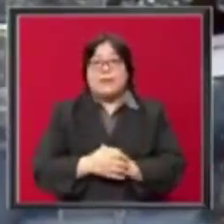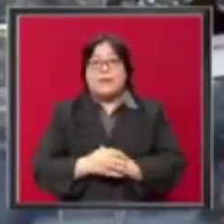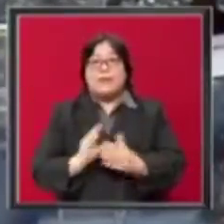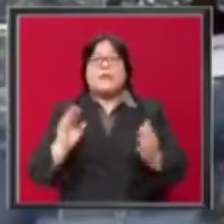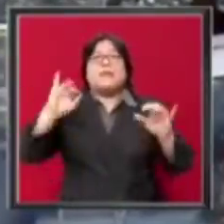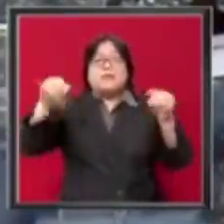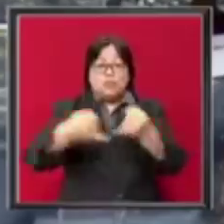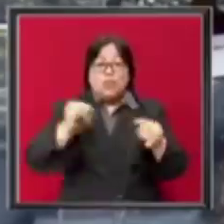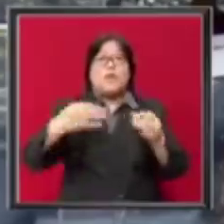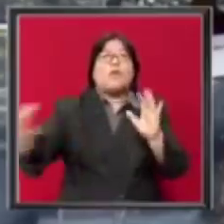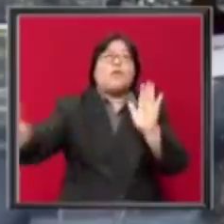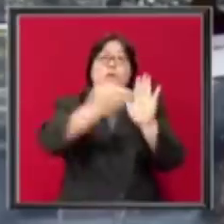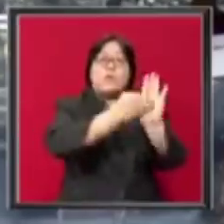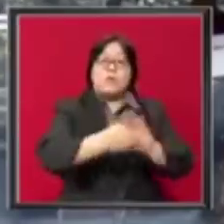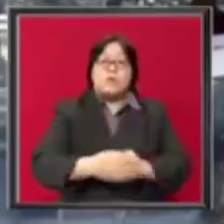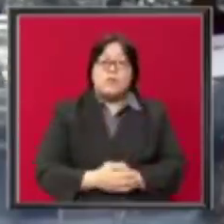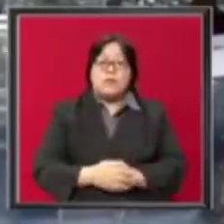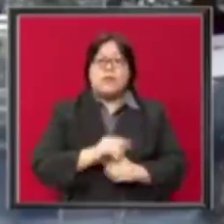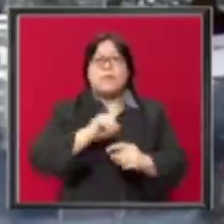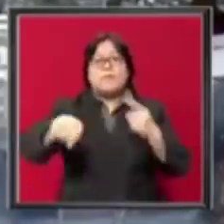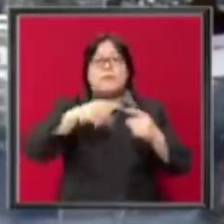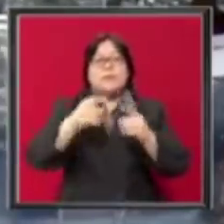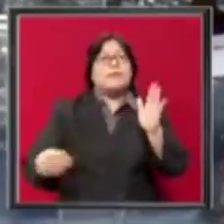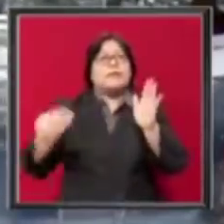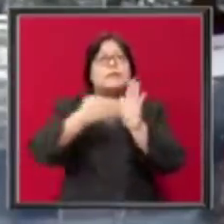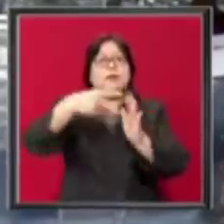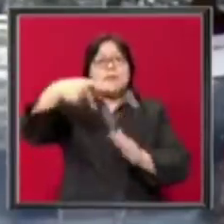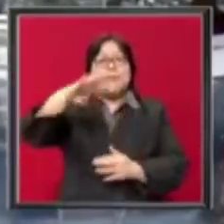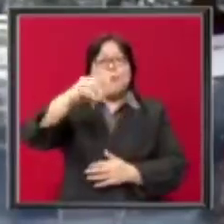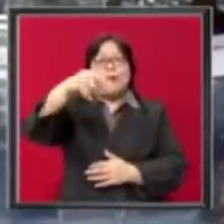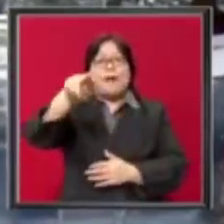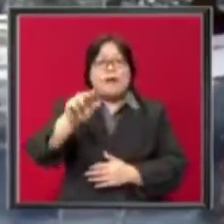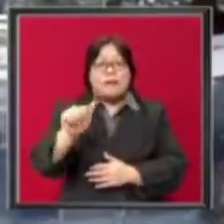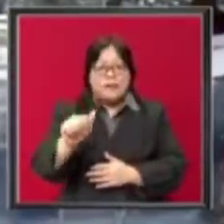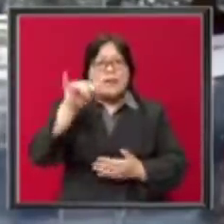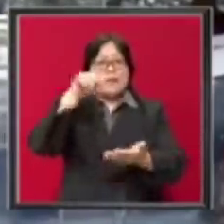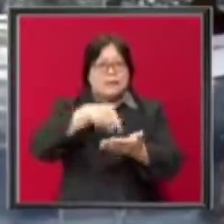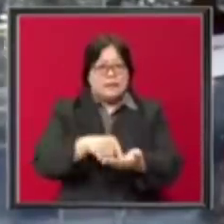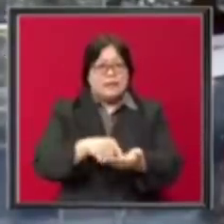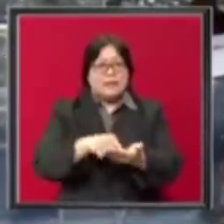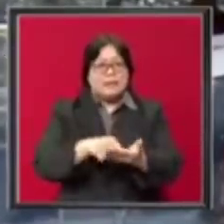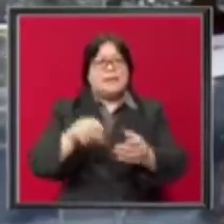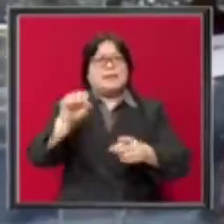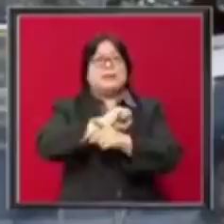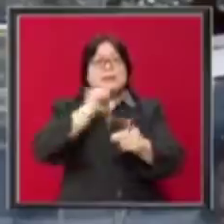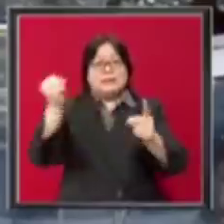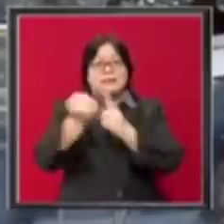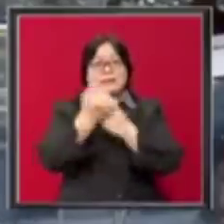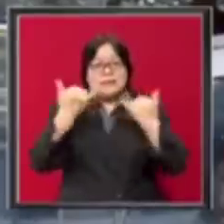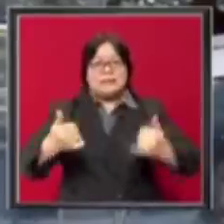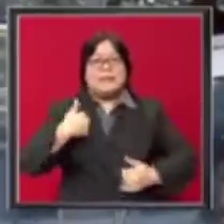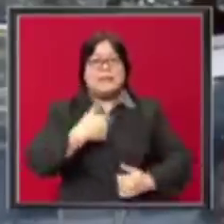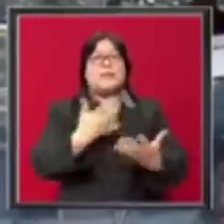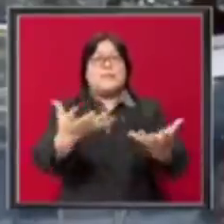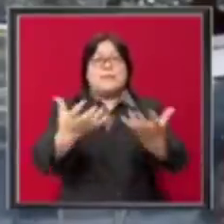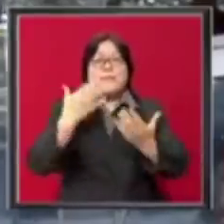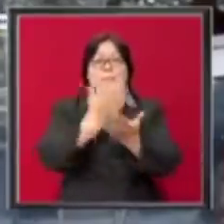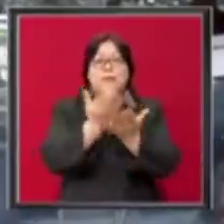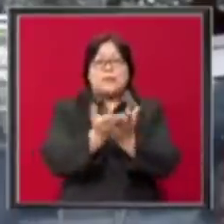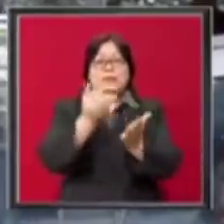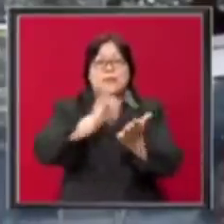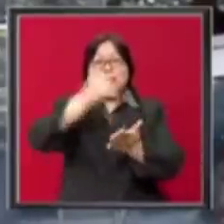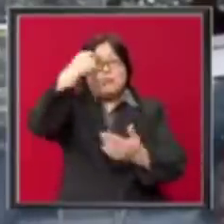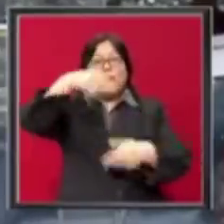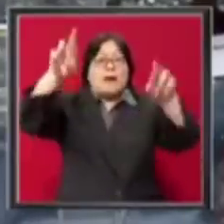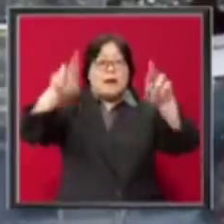masuk berjuta-juta. Jadi bila dimasuk propaganda-propaganda ini dalam keadaan kita mahukan bajet ini